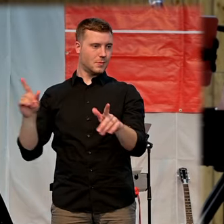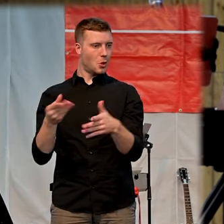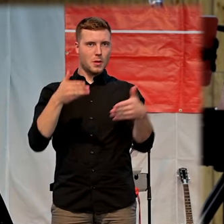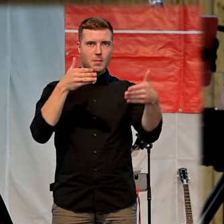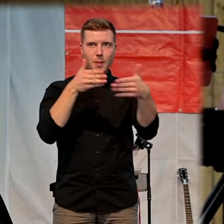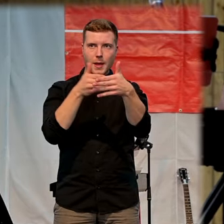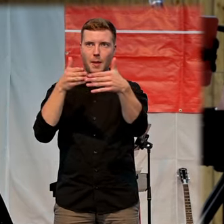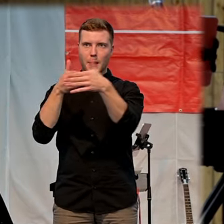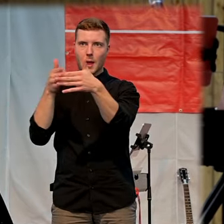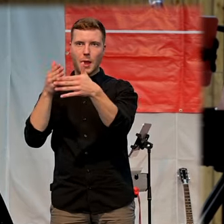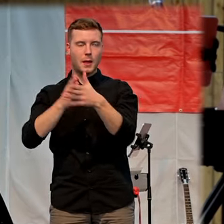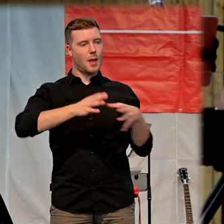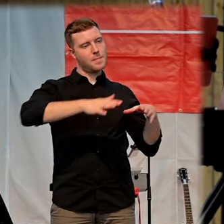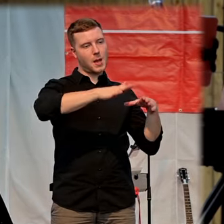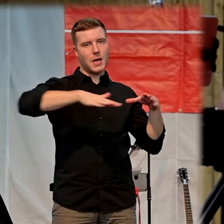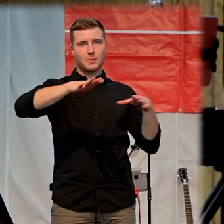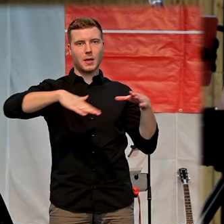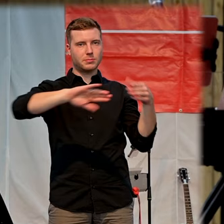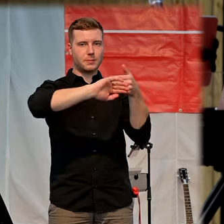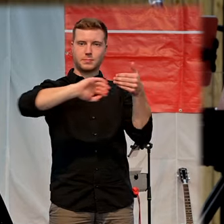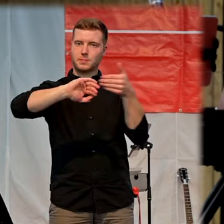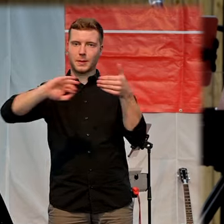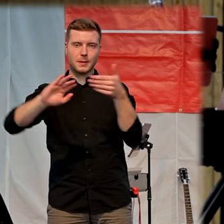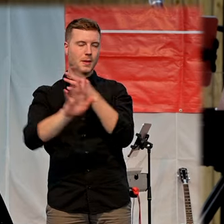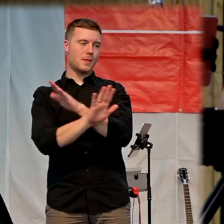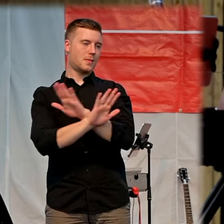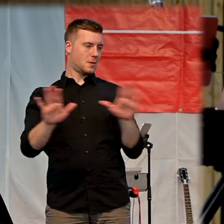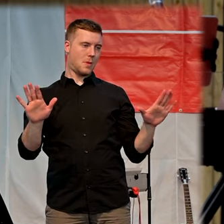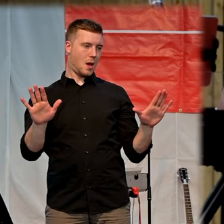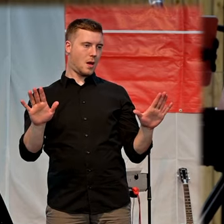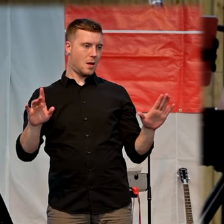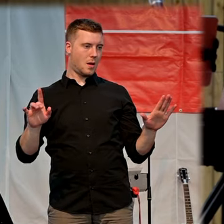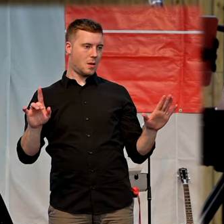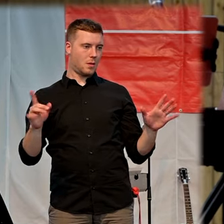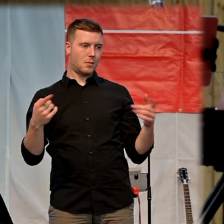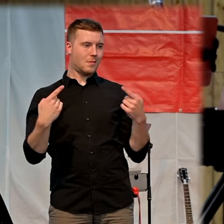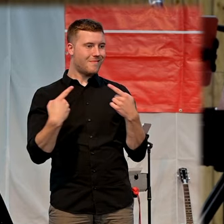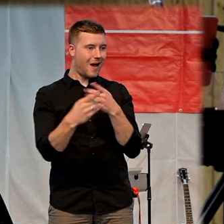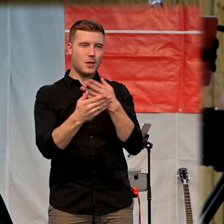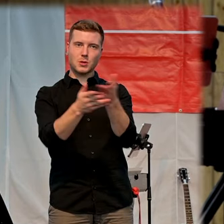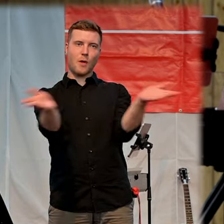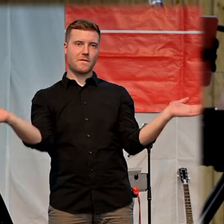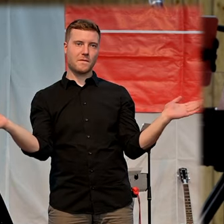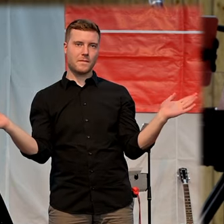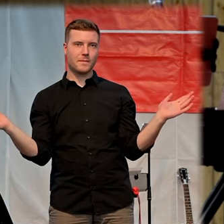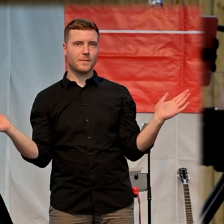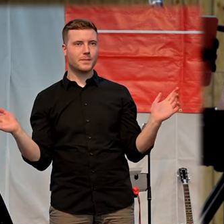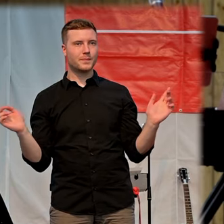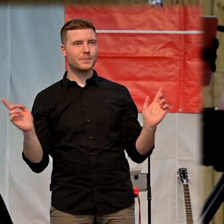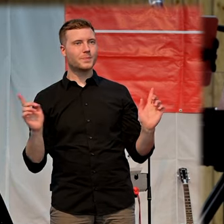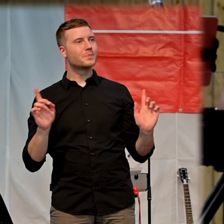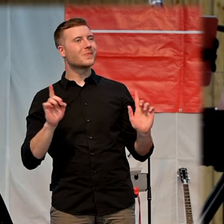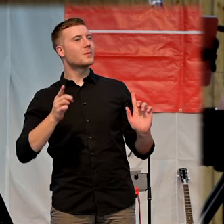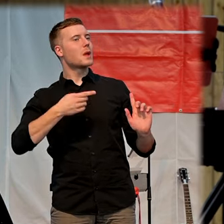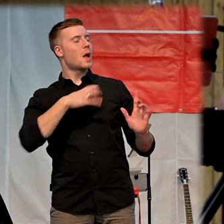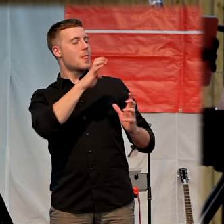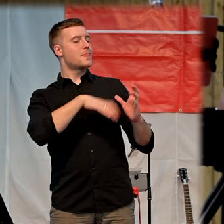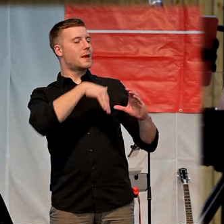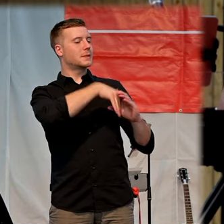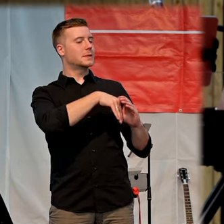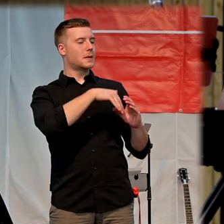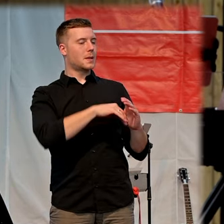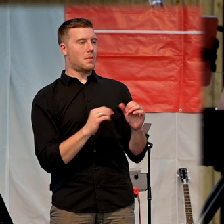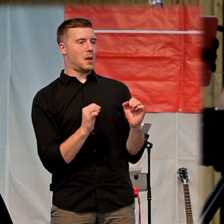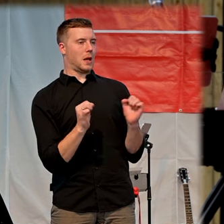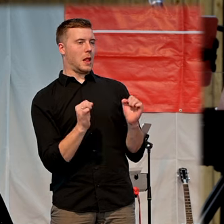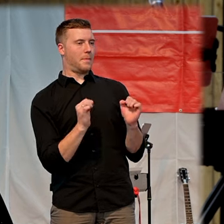Nun, dieser Text betont, dass der Gelähmte an der schönen Pforte saß. Man nimmt an, dass